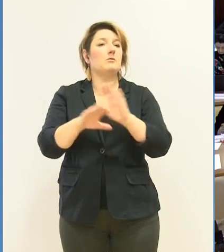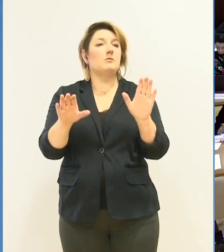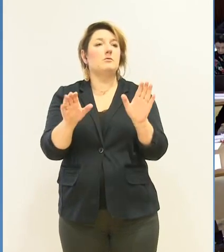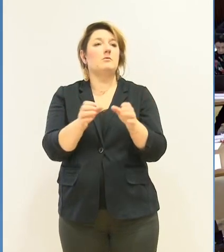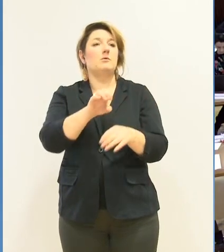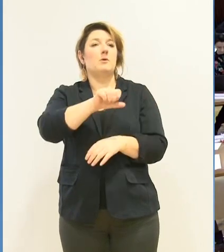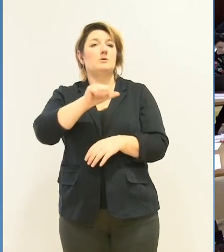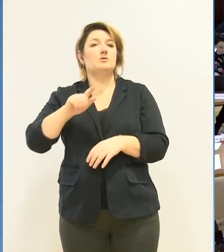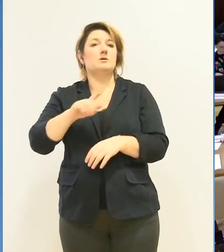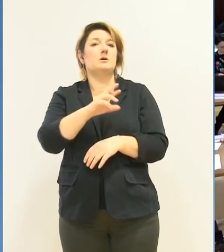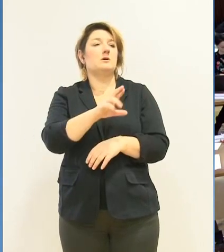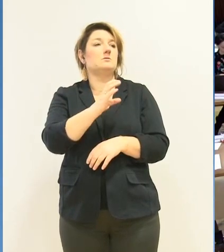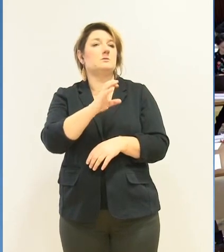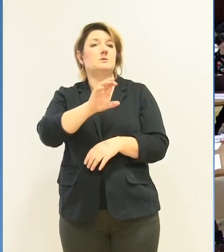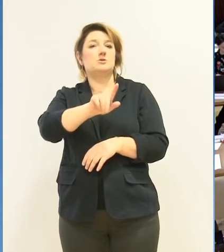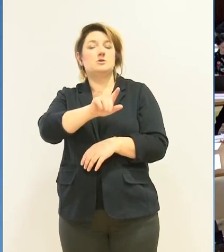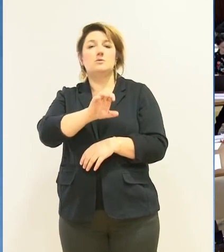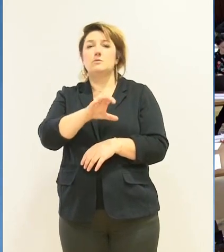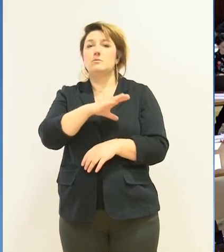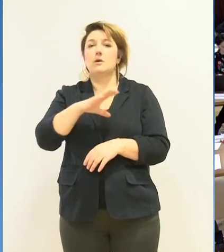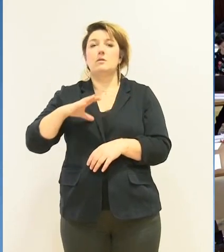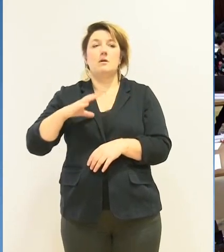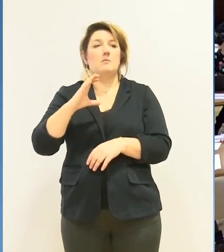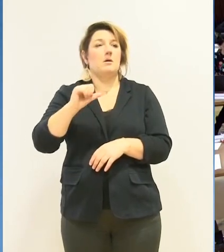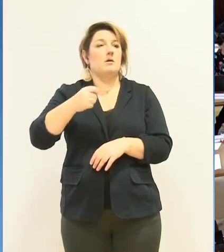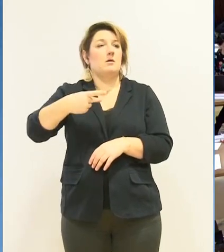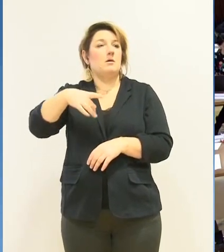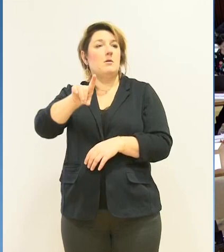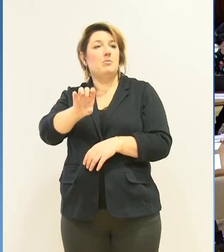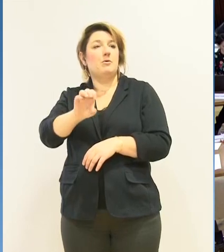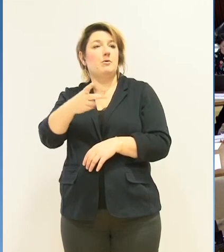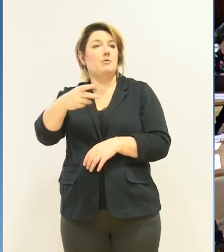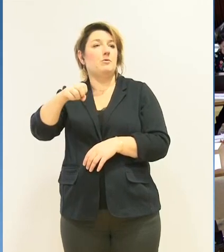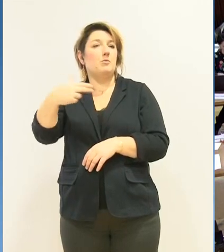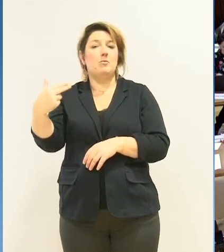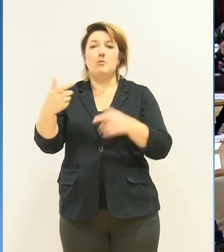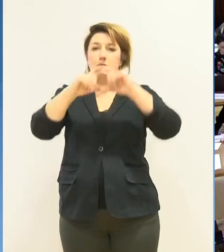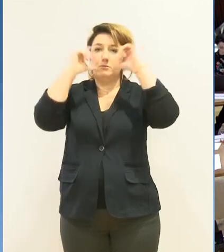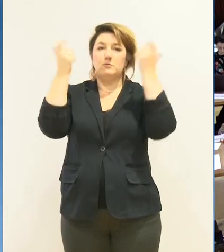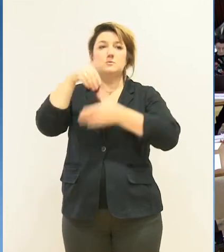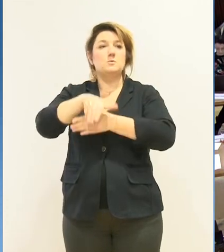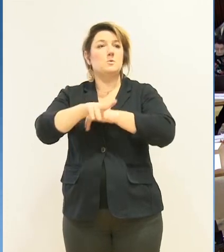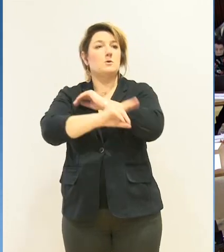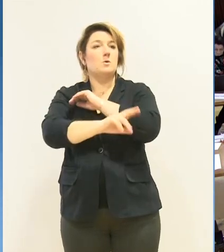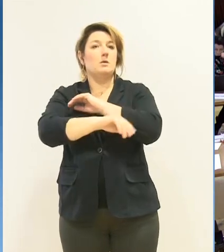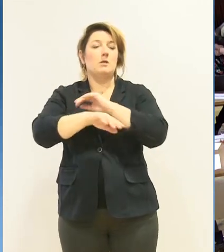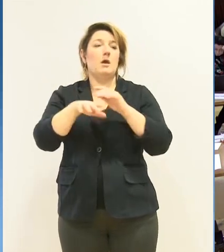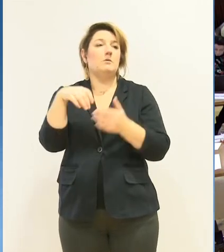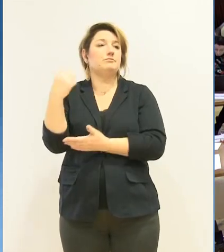grc ge donc madame keira cap de pont sera notre secrétaire de séance